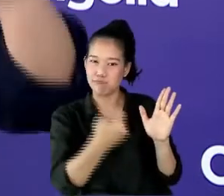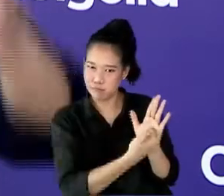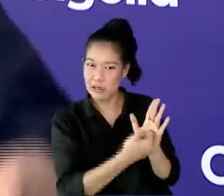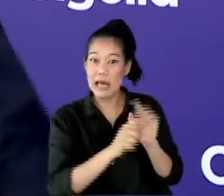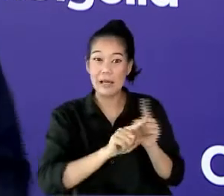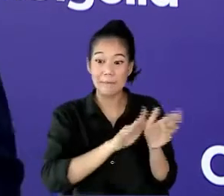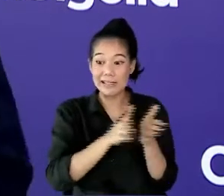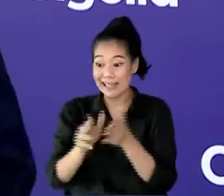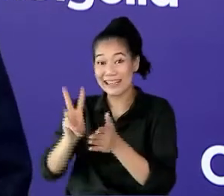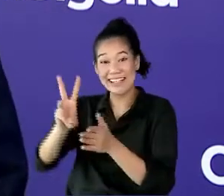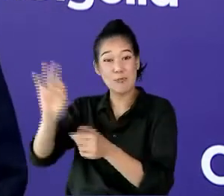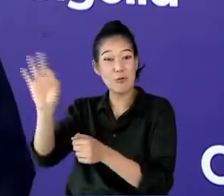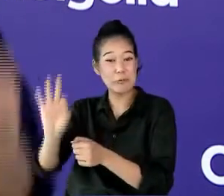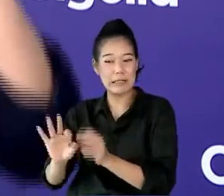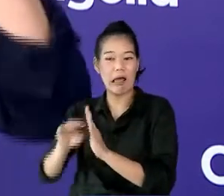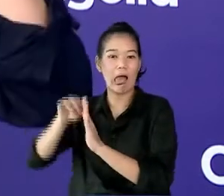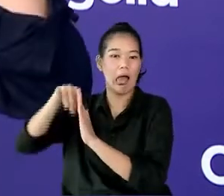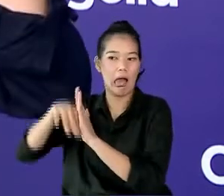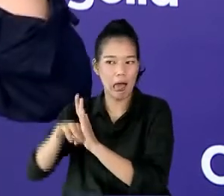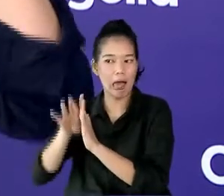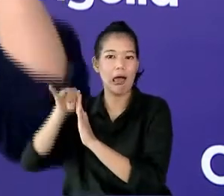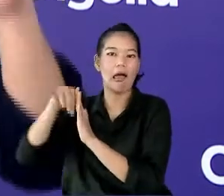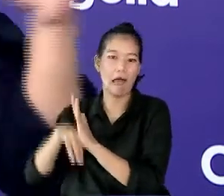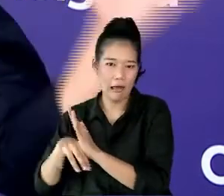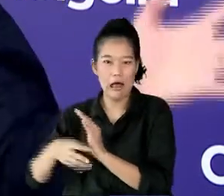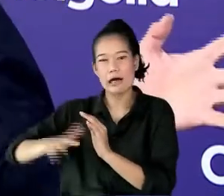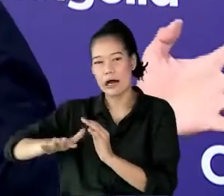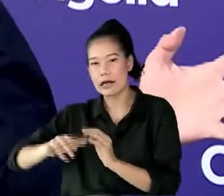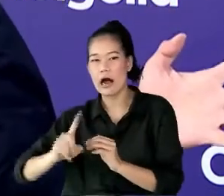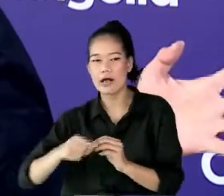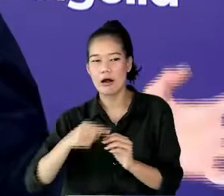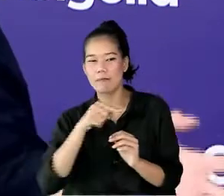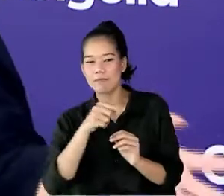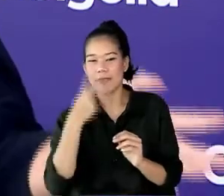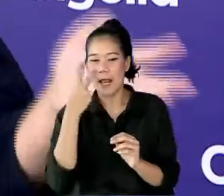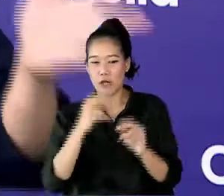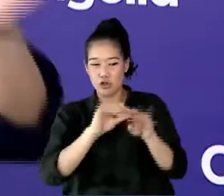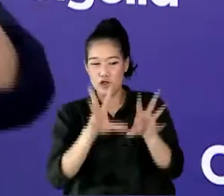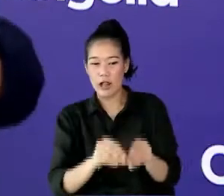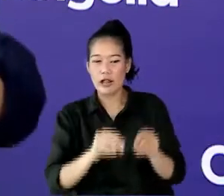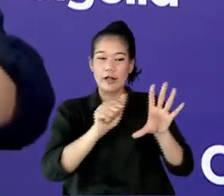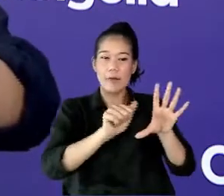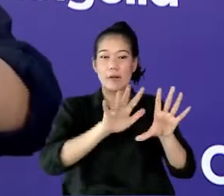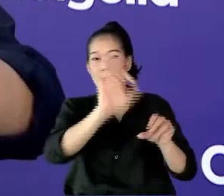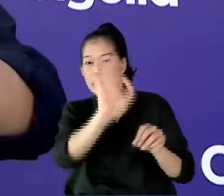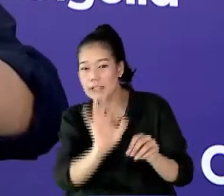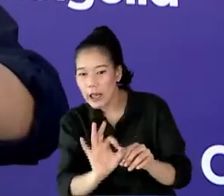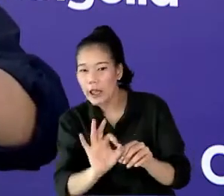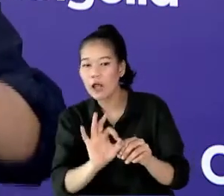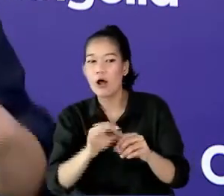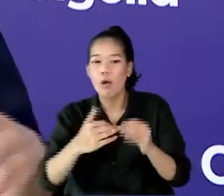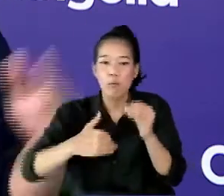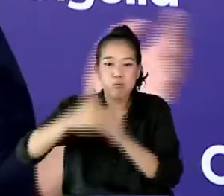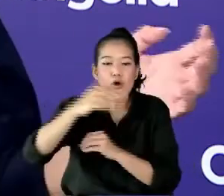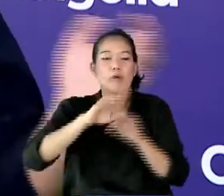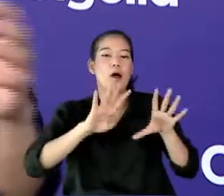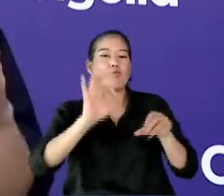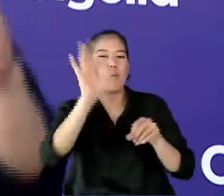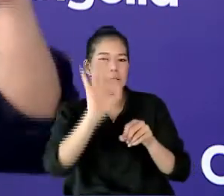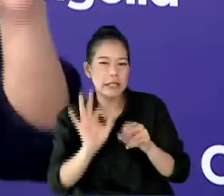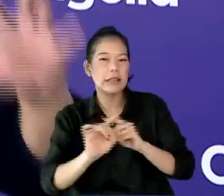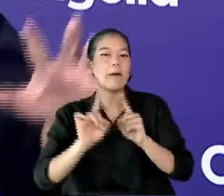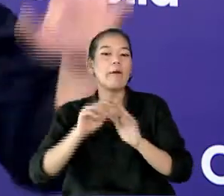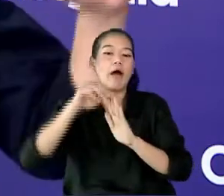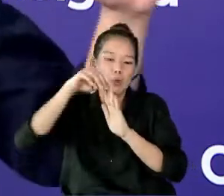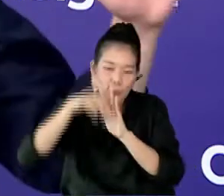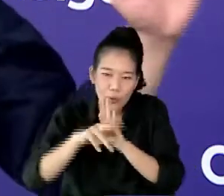tadi, makanya kadang-kadang tingkat kepatuhannya kok bisa sampai 65%, kadang-kadang bisa sampai 90% gitu, dan seterusnya